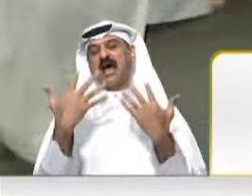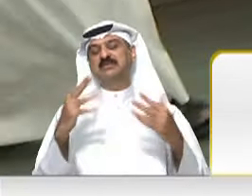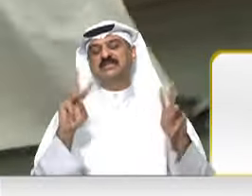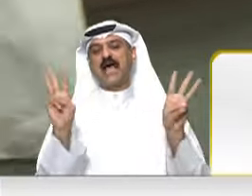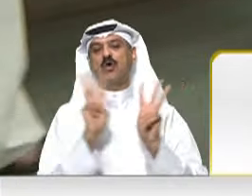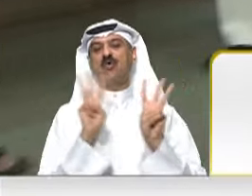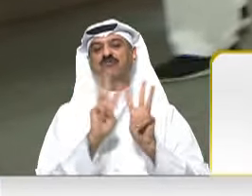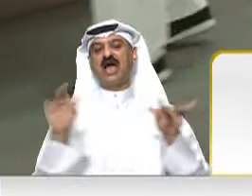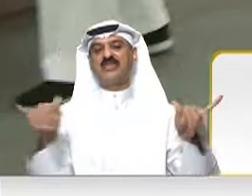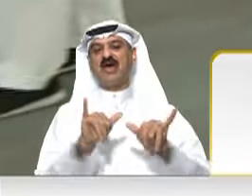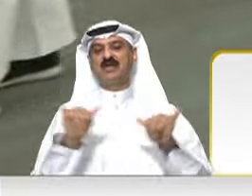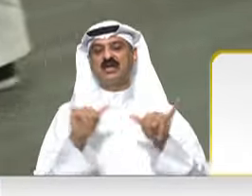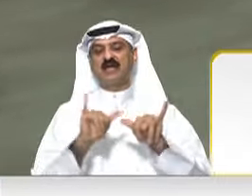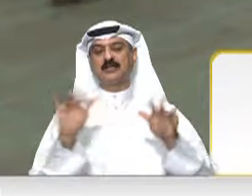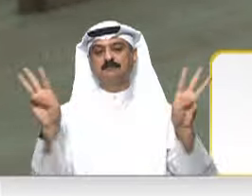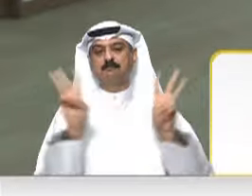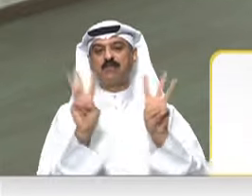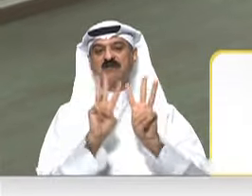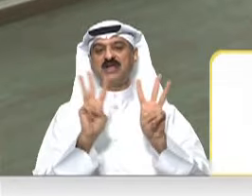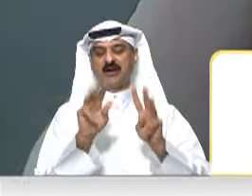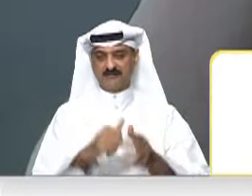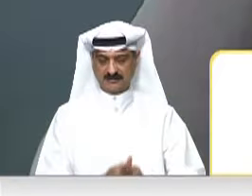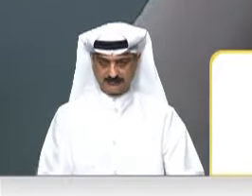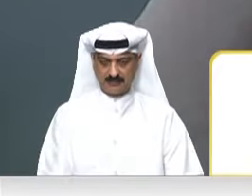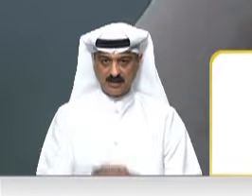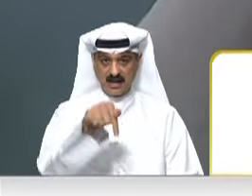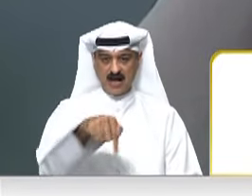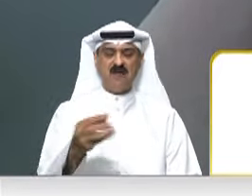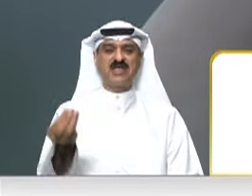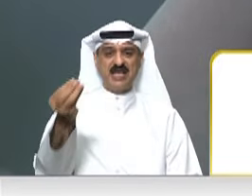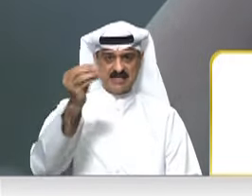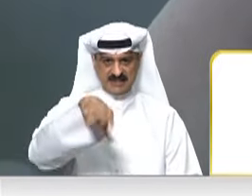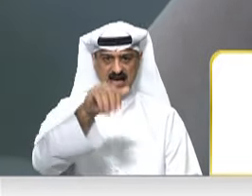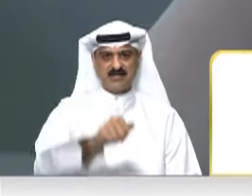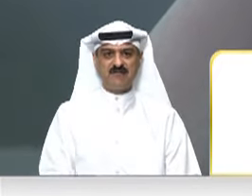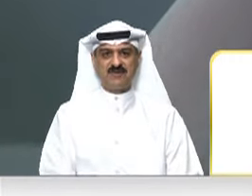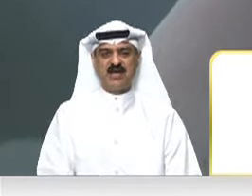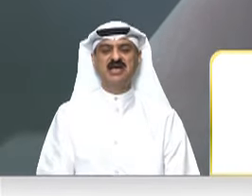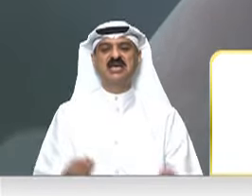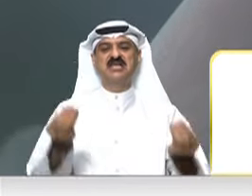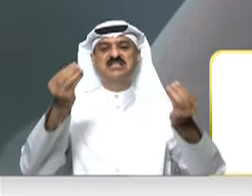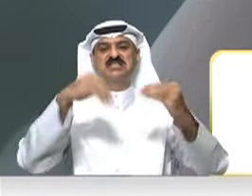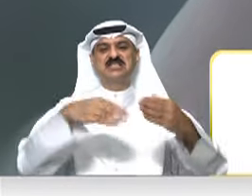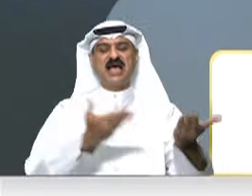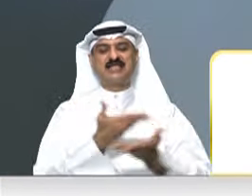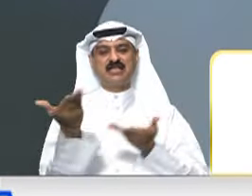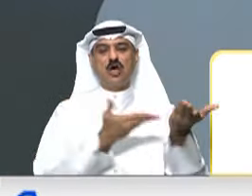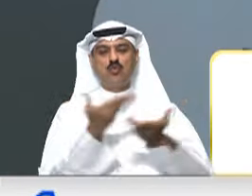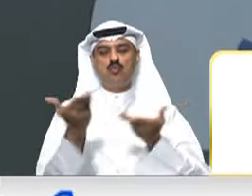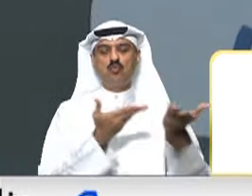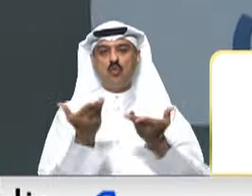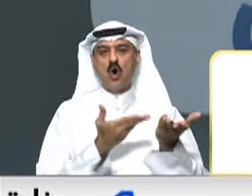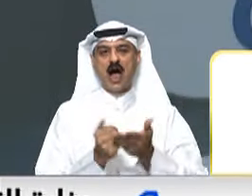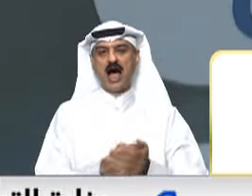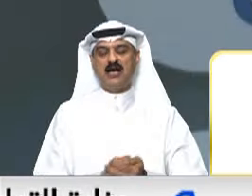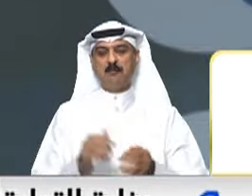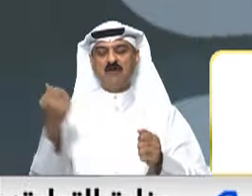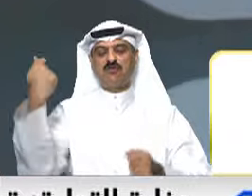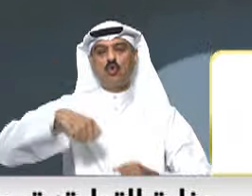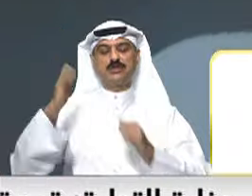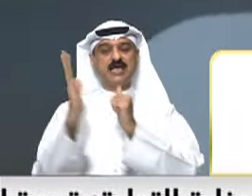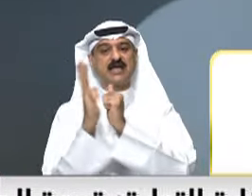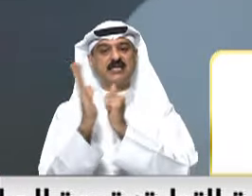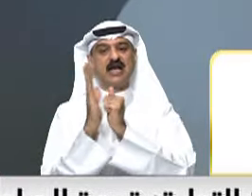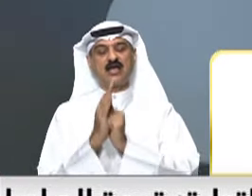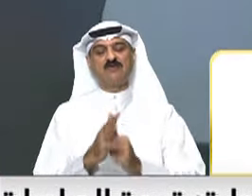الاستقبال الخاصة بخدمة المواطن، إضافة إلى زيادة عدد خدماتها المقدمة لطالبي الرعاية السكنية